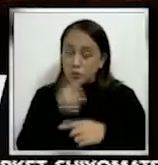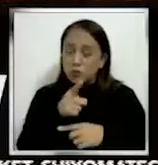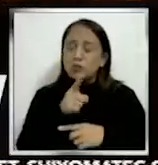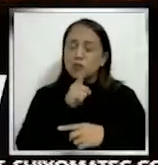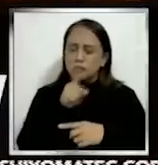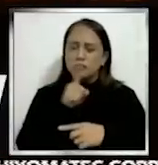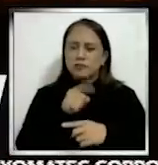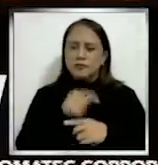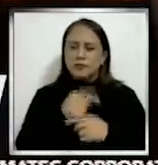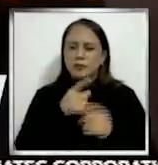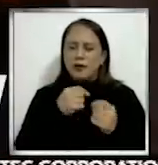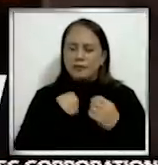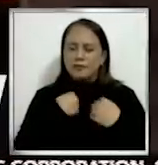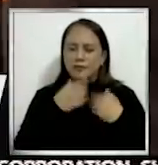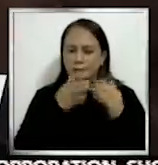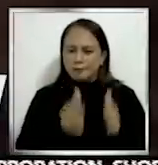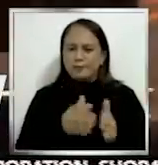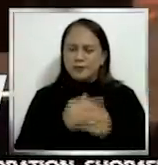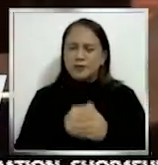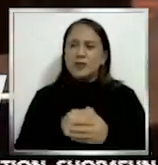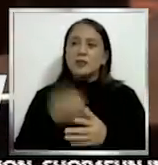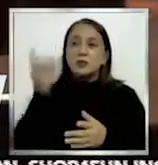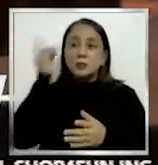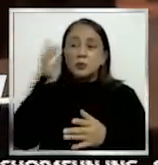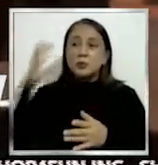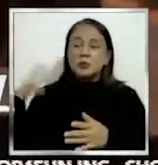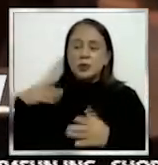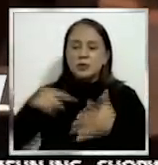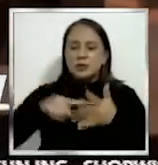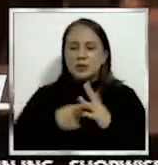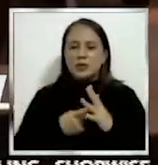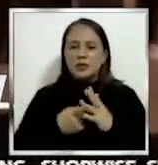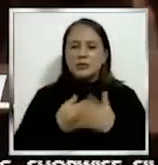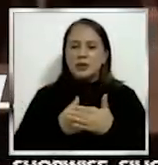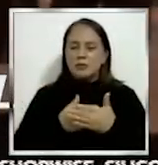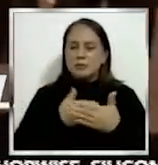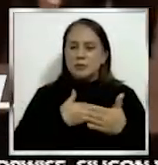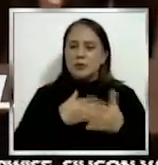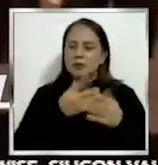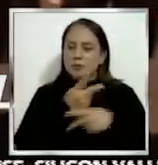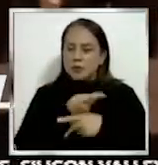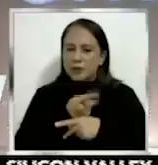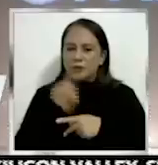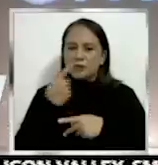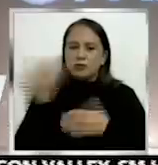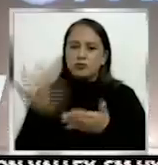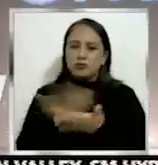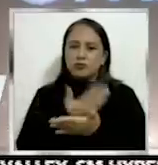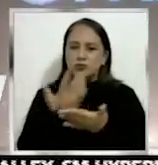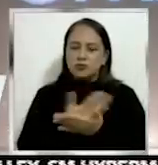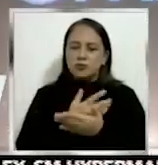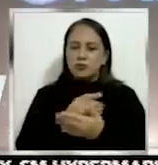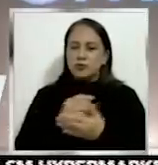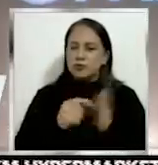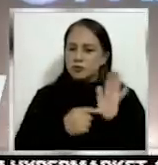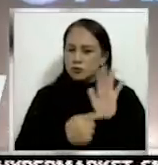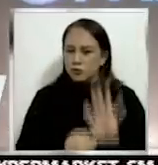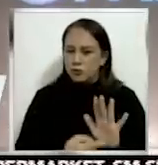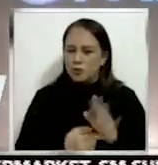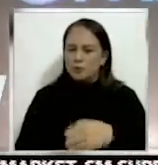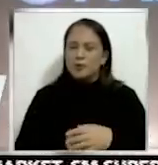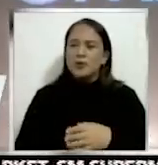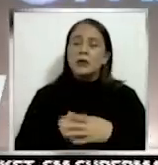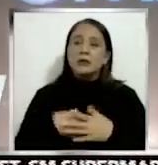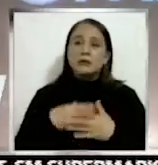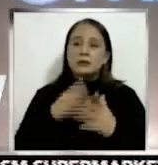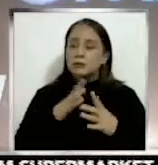na lang din daw si Ding Dong na simula na ang pre-production para sa bago niyang series. Also something very very interesting